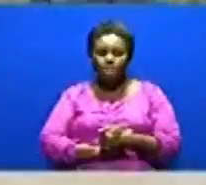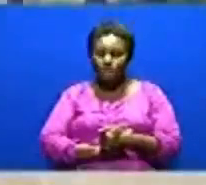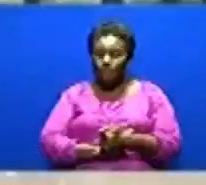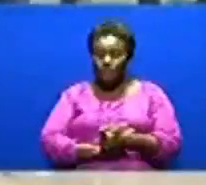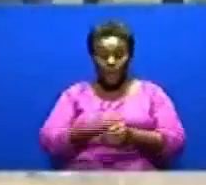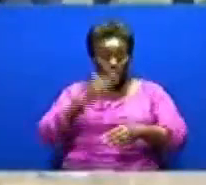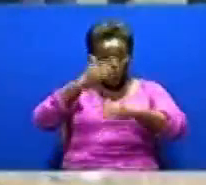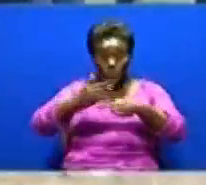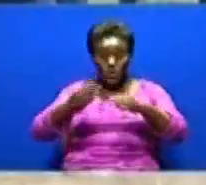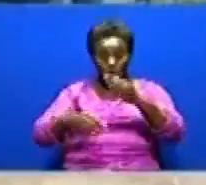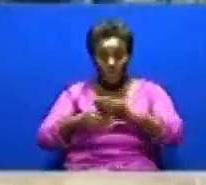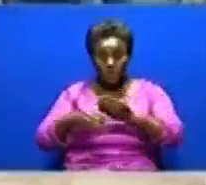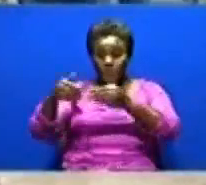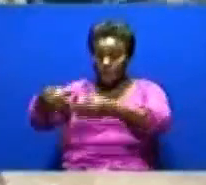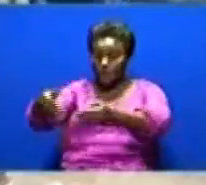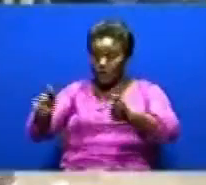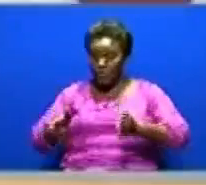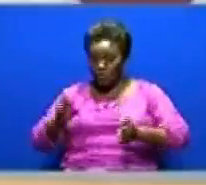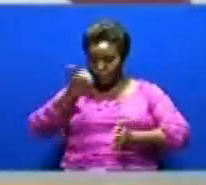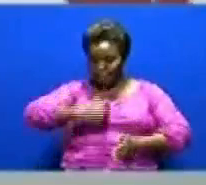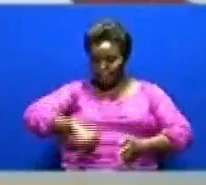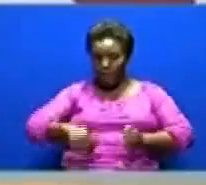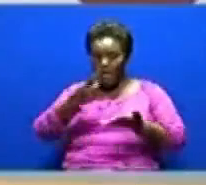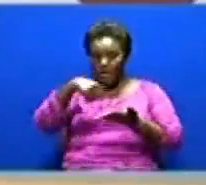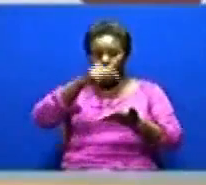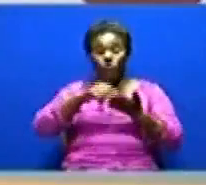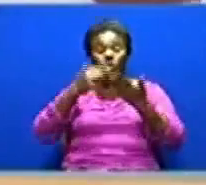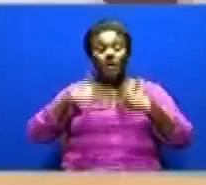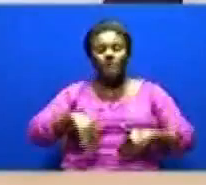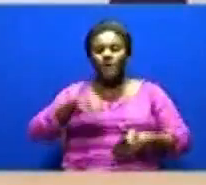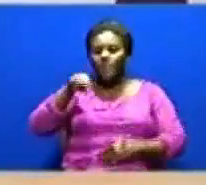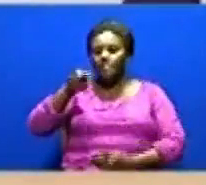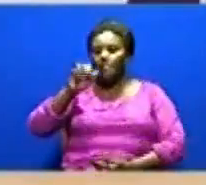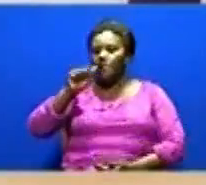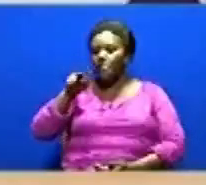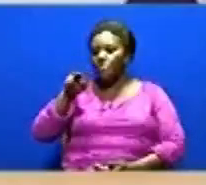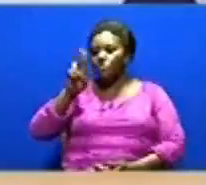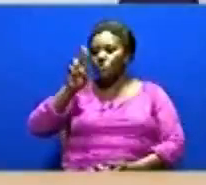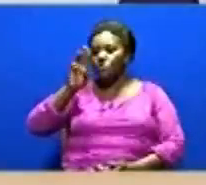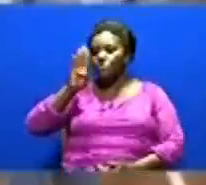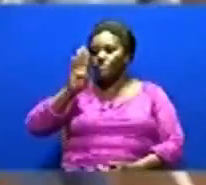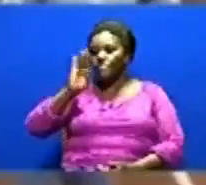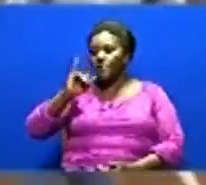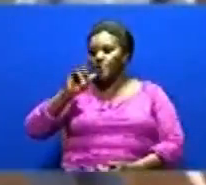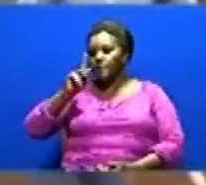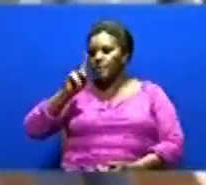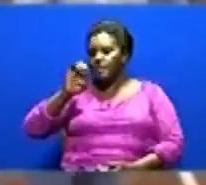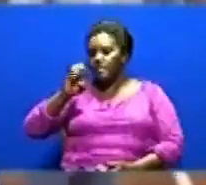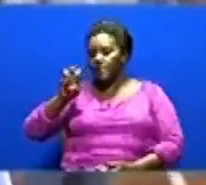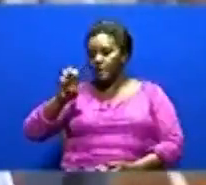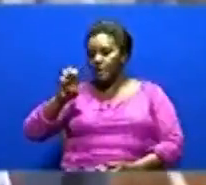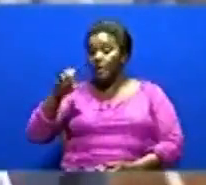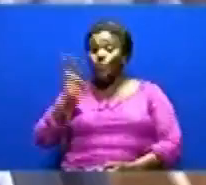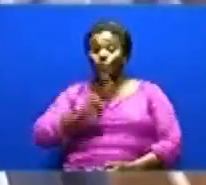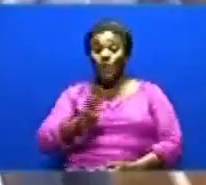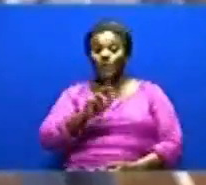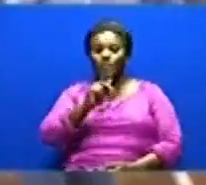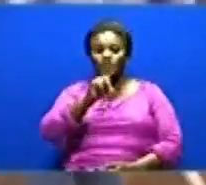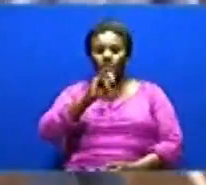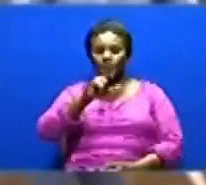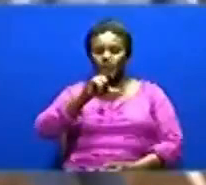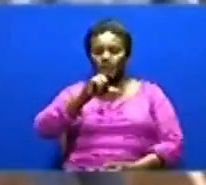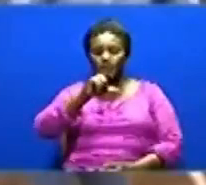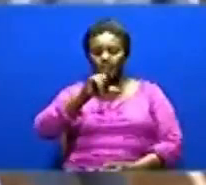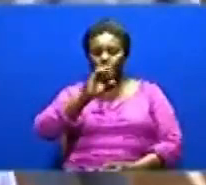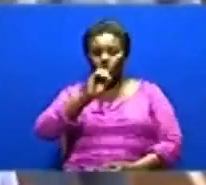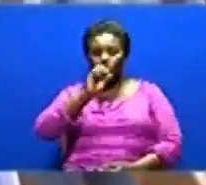Ujenzi wa jengo la upasuaji katika kituo cha afya cha Magubike wilayani Kilosa. Niahidi kwamba ujenzi huu